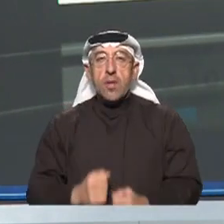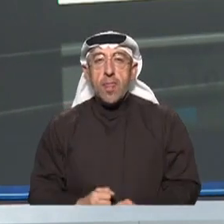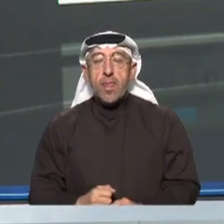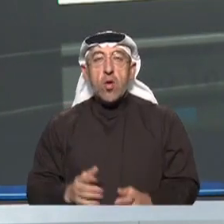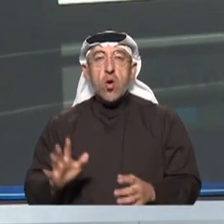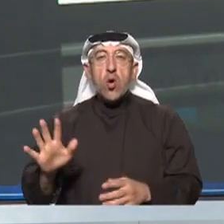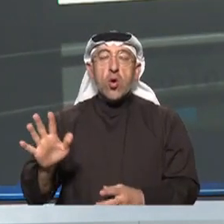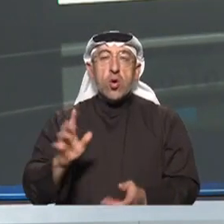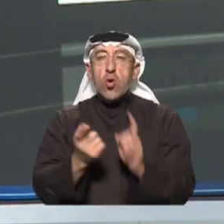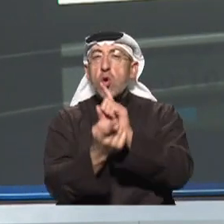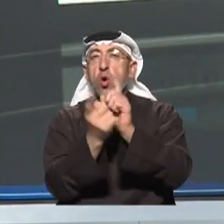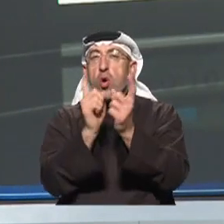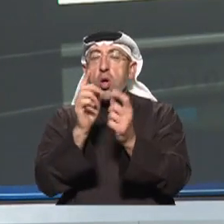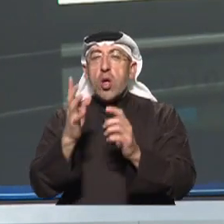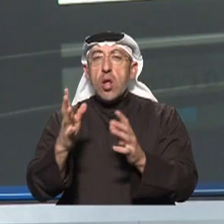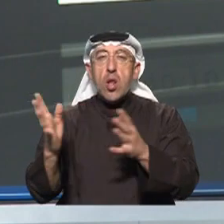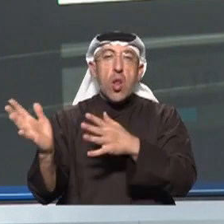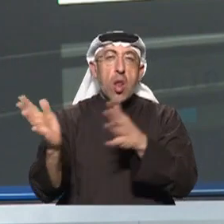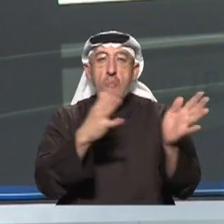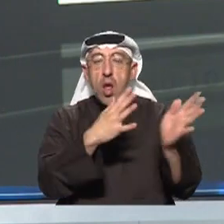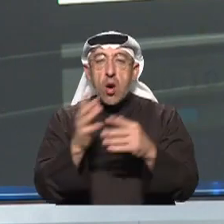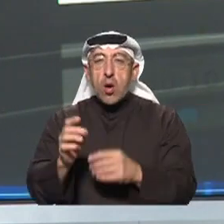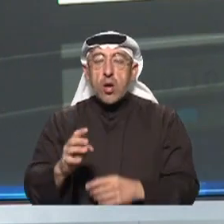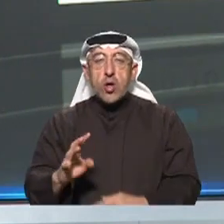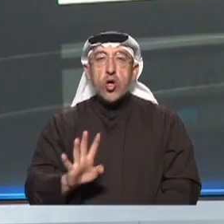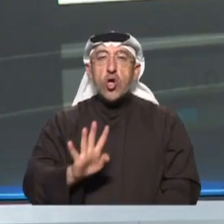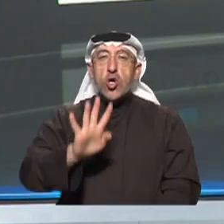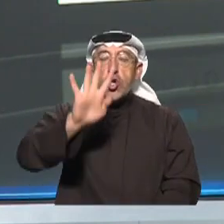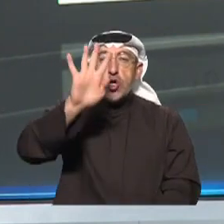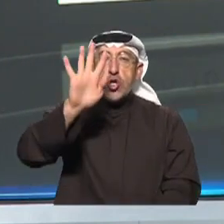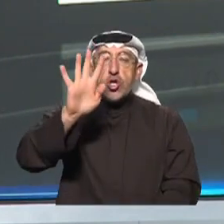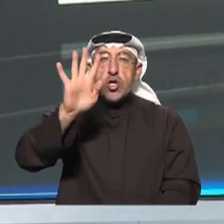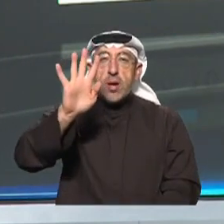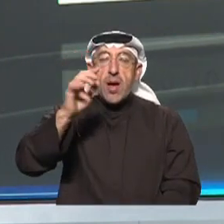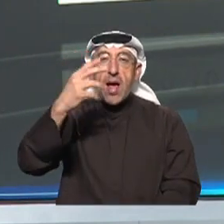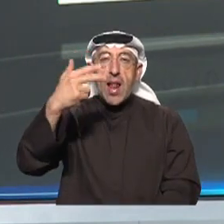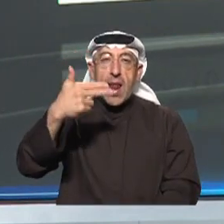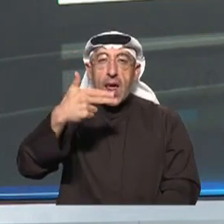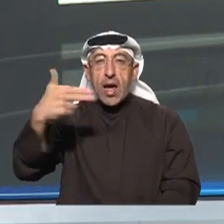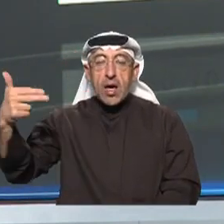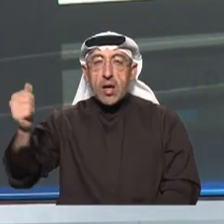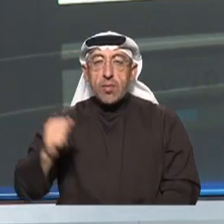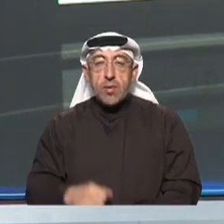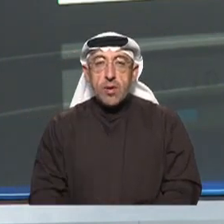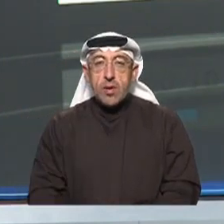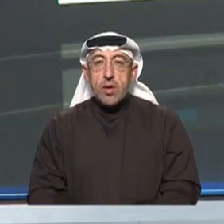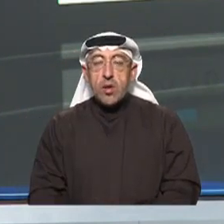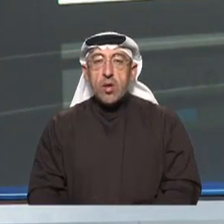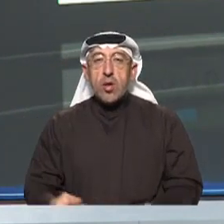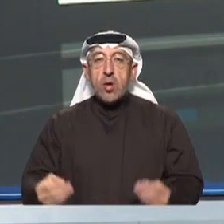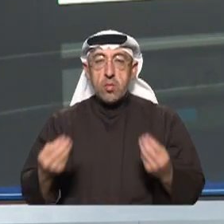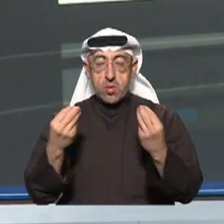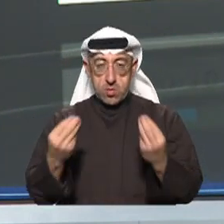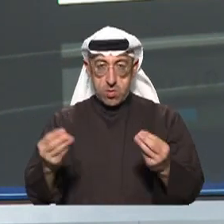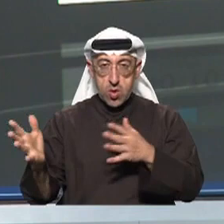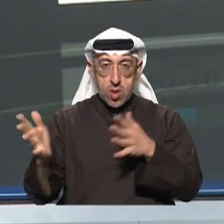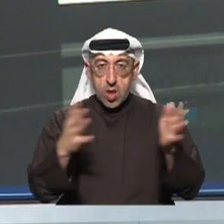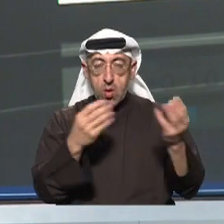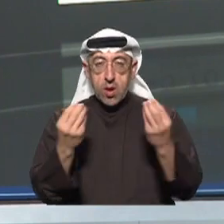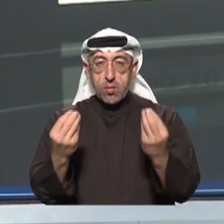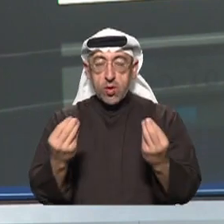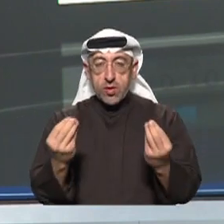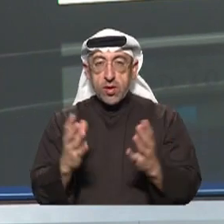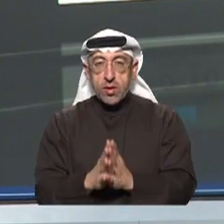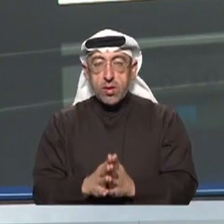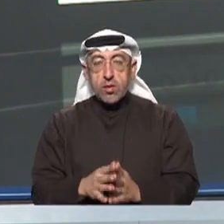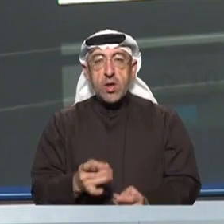حركة الرياح لتأتي من الشمال الغربي. رياح خفيفة إلى معتدلة، ولكن تنشط على فترات تصل سرعتها ما بين 10